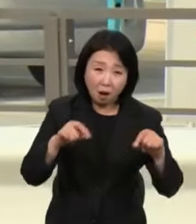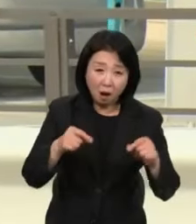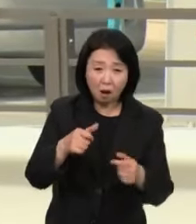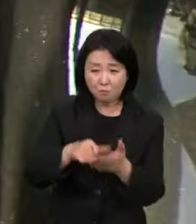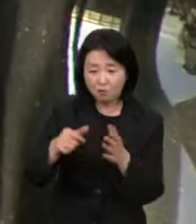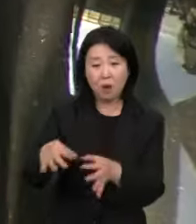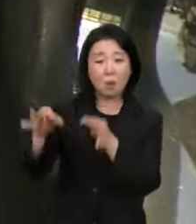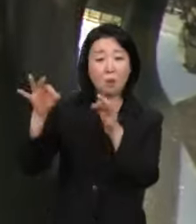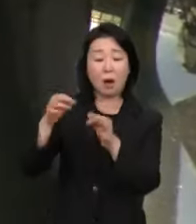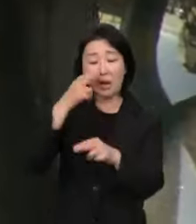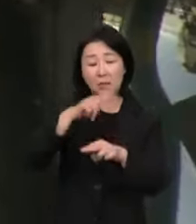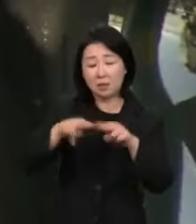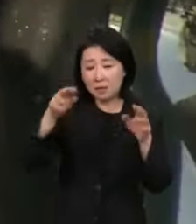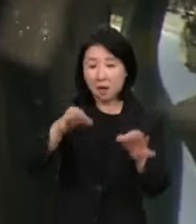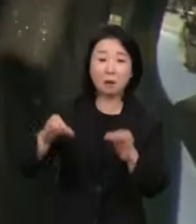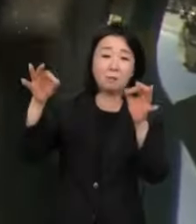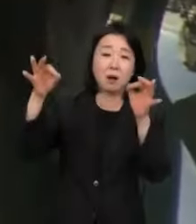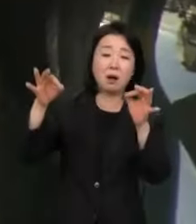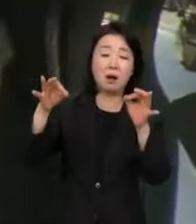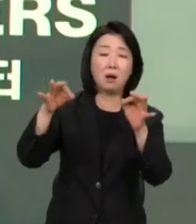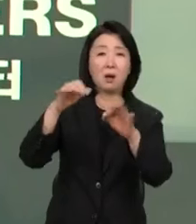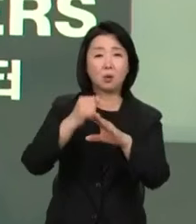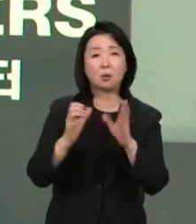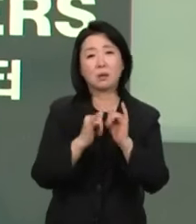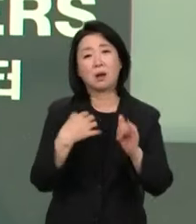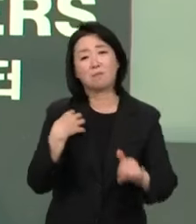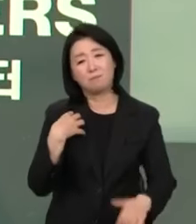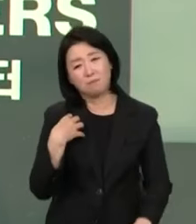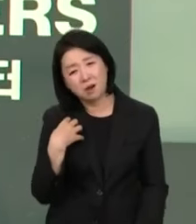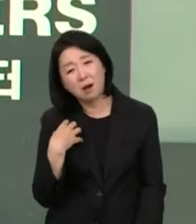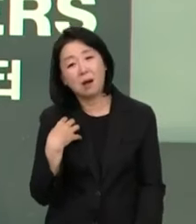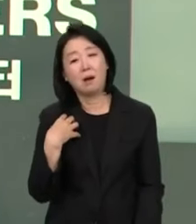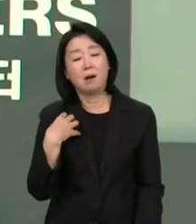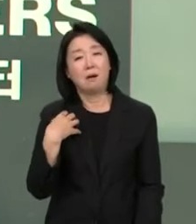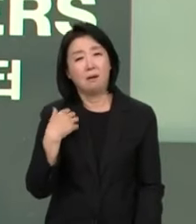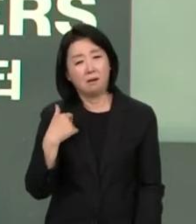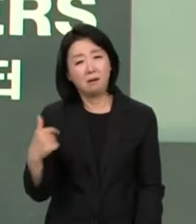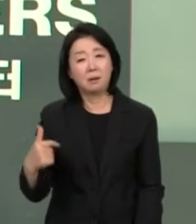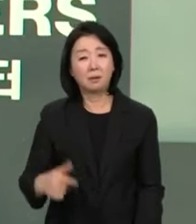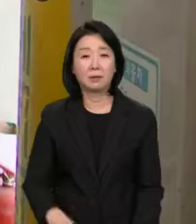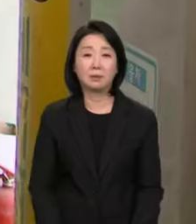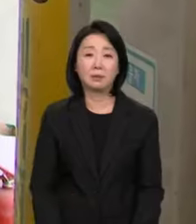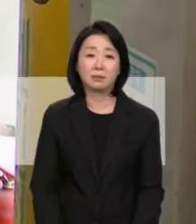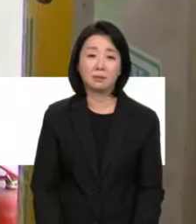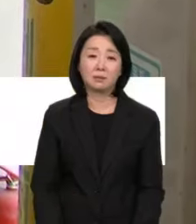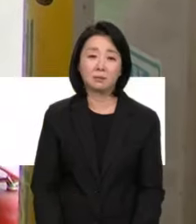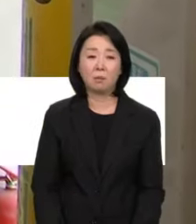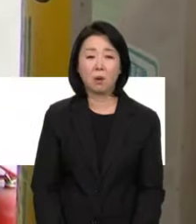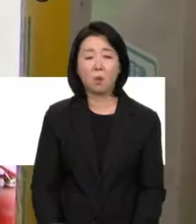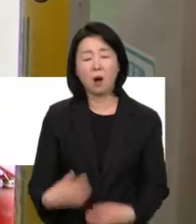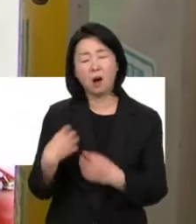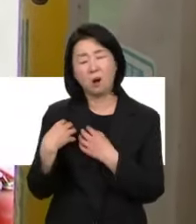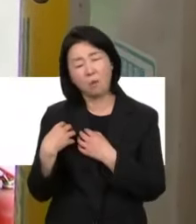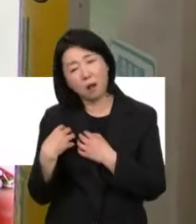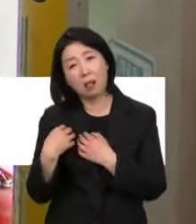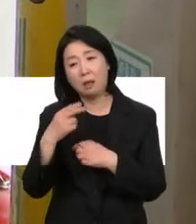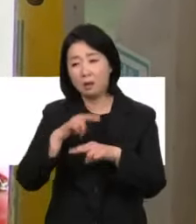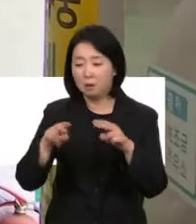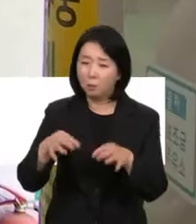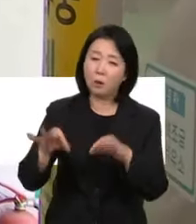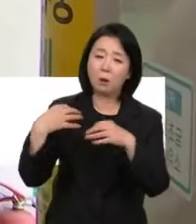가운데 기름값까지 뛰면서 부담이 더 늘었단 목소리도 나옵니다. 많이 부담스럽죠. 요즘 기름값